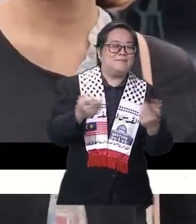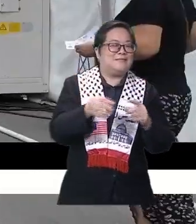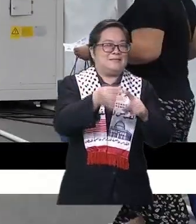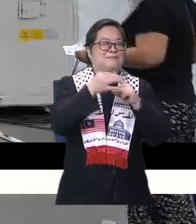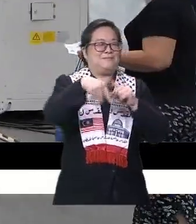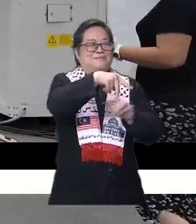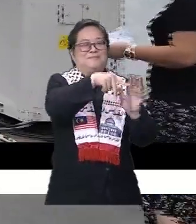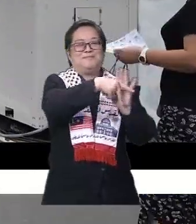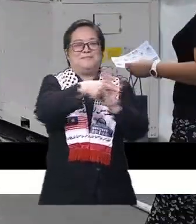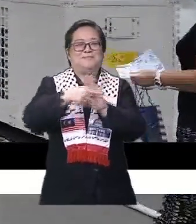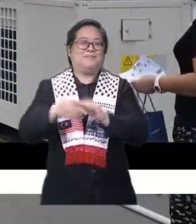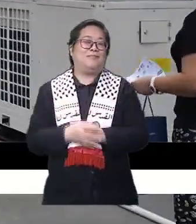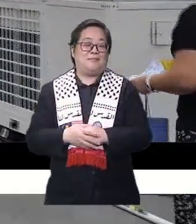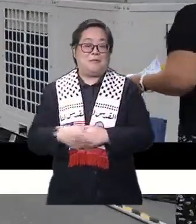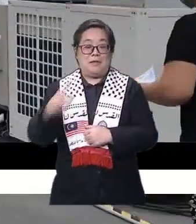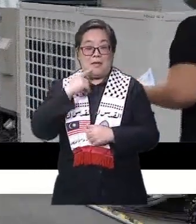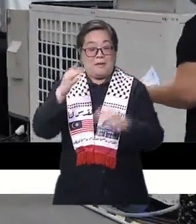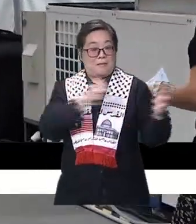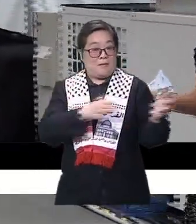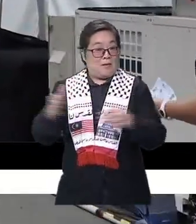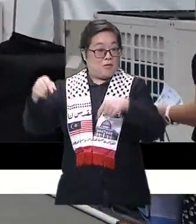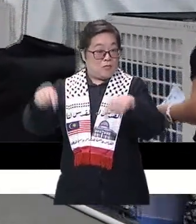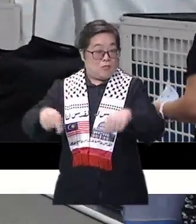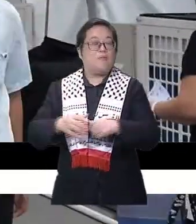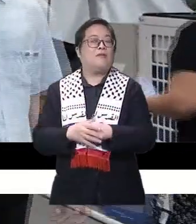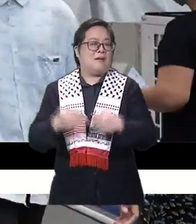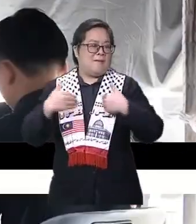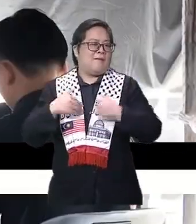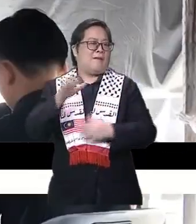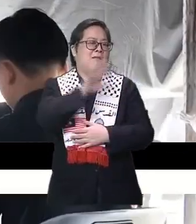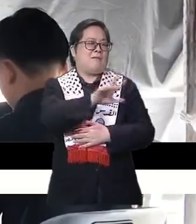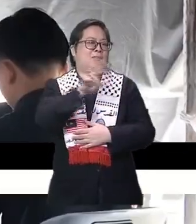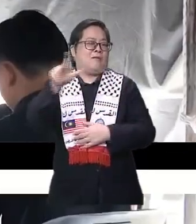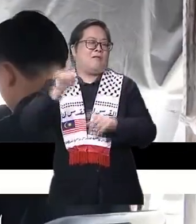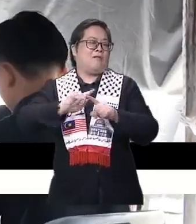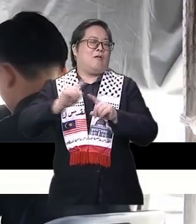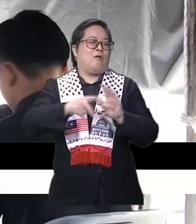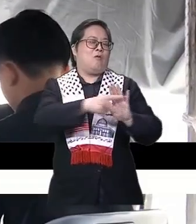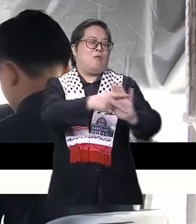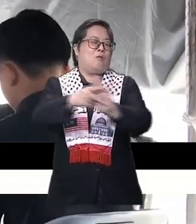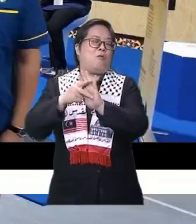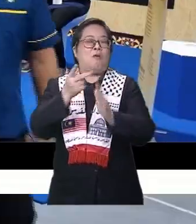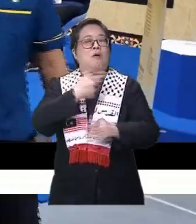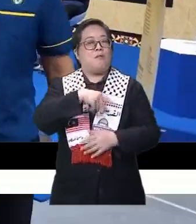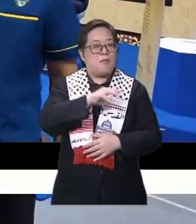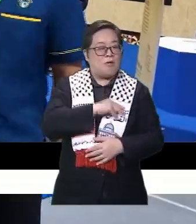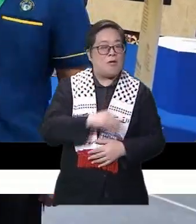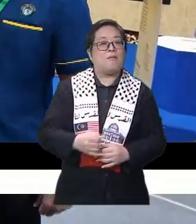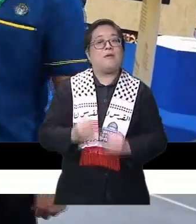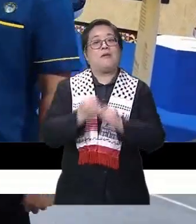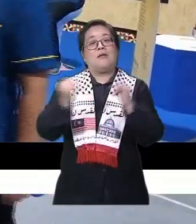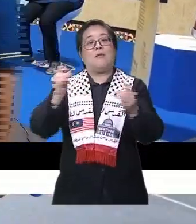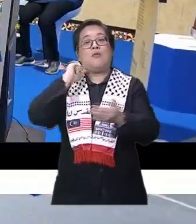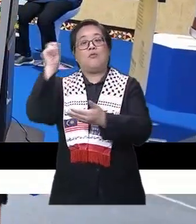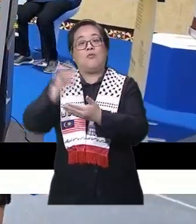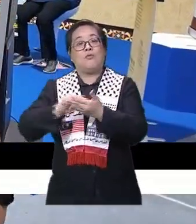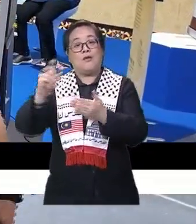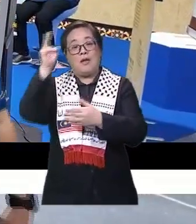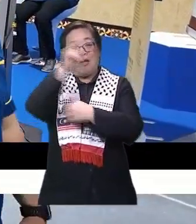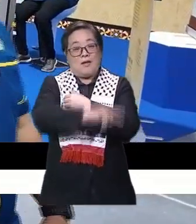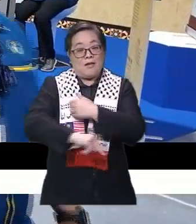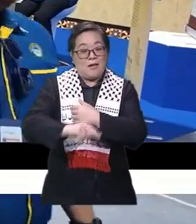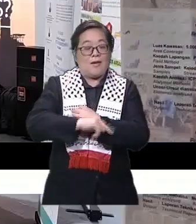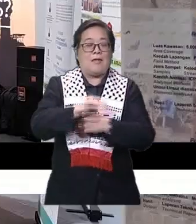lah. Bagi penganjuran edisi kali ini, terdapat 53 reruai kementerian, pejabat setiausaha kerajaan negeri